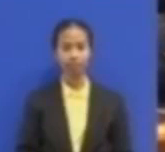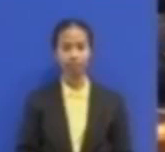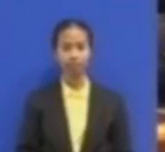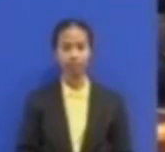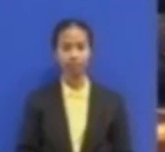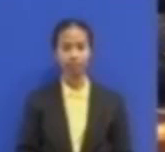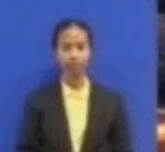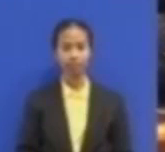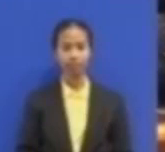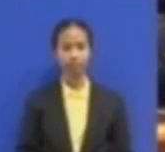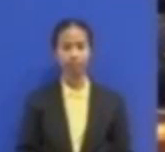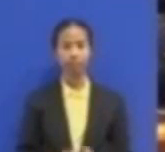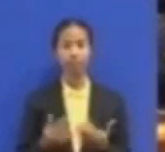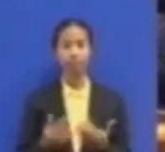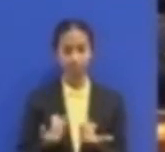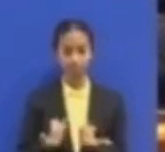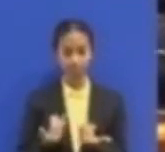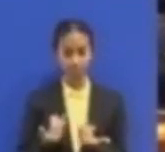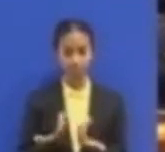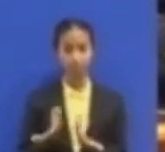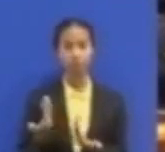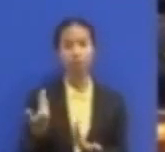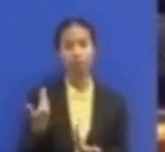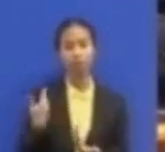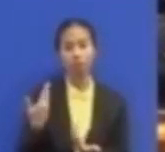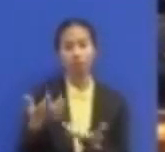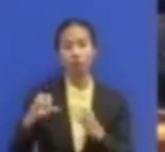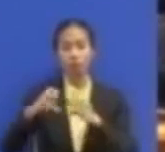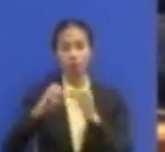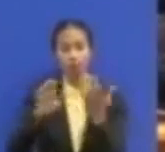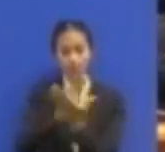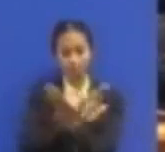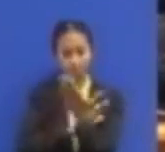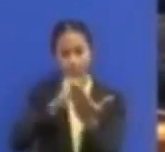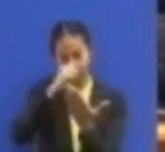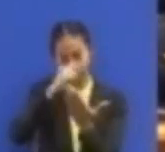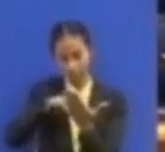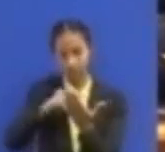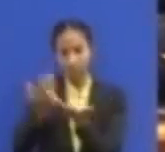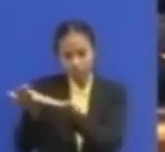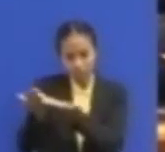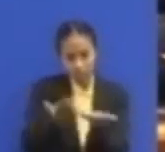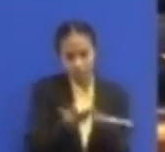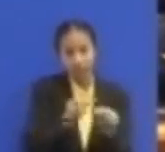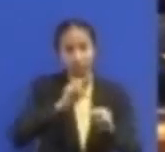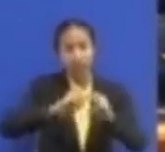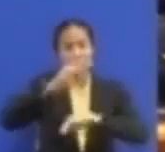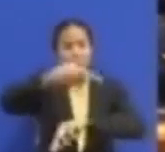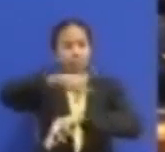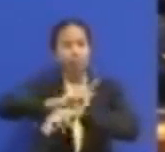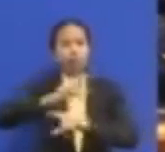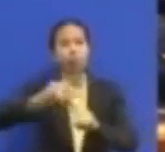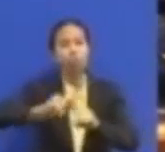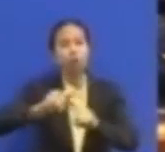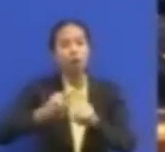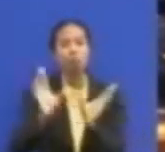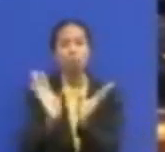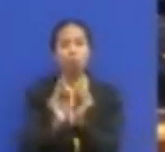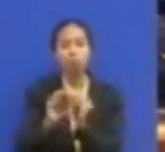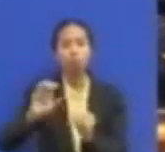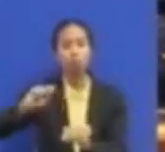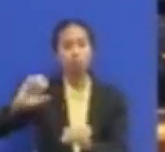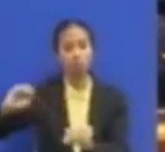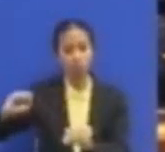ภูมิใจไทยนะคะวันนี้ก็ได้รับเชิญขึ้นนั่งบัลลังก์เป็นประธานชั่วคราวของการประชุมสภาผู้แทนราษฎรชุดที่25